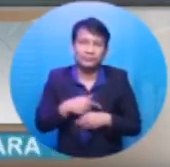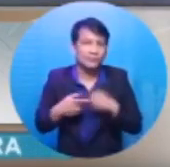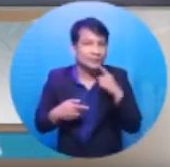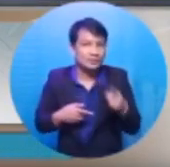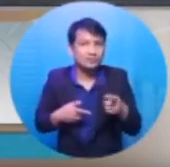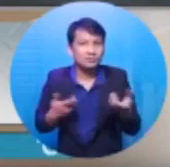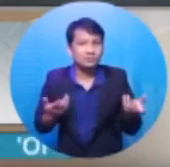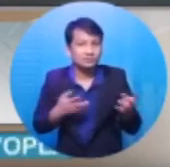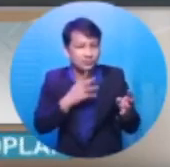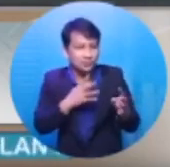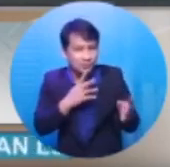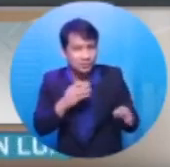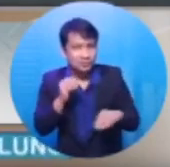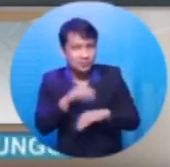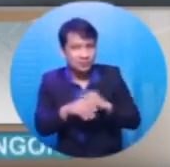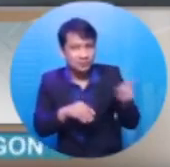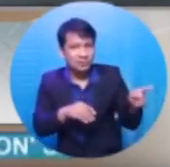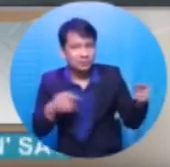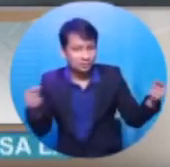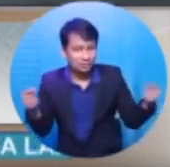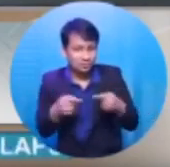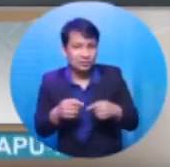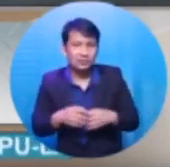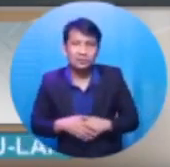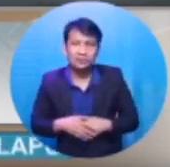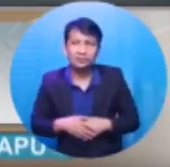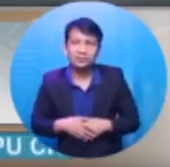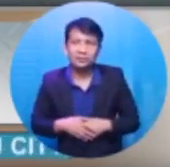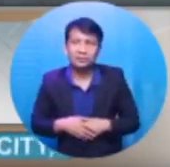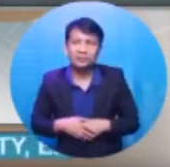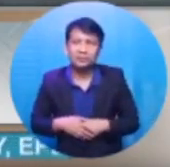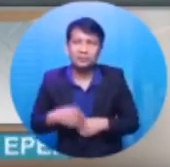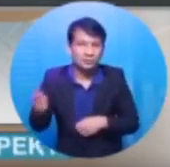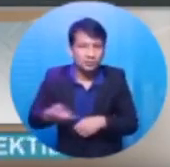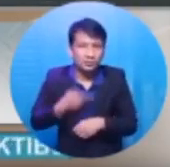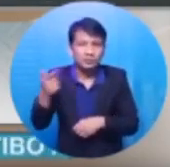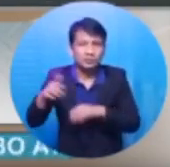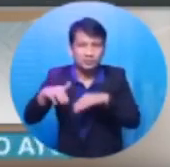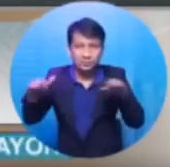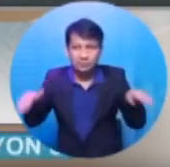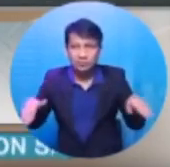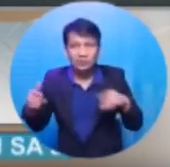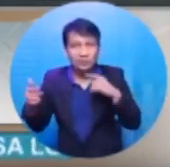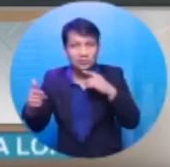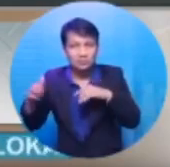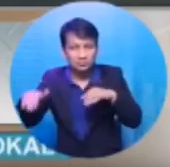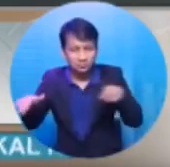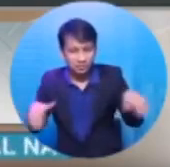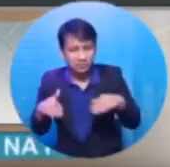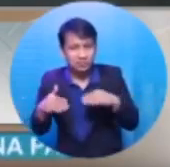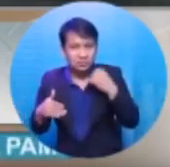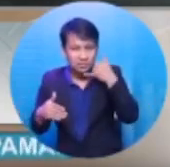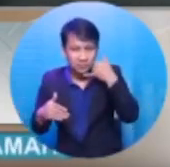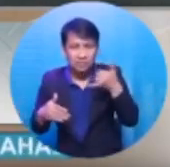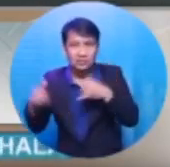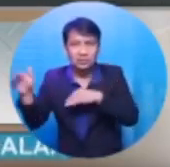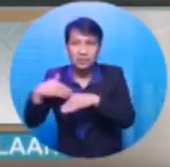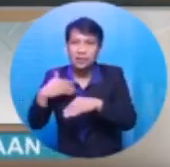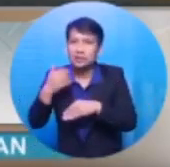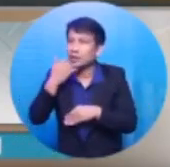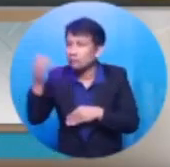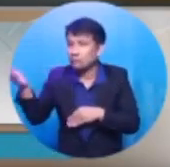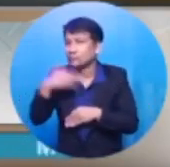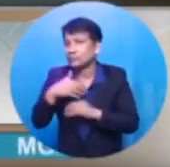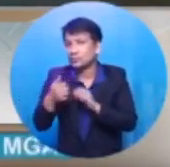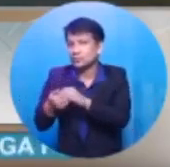ng parinigan hanggang sa umabot na, nagpang-abot na. Kaya nga, so nagpaparinigan yung mga bata, tapos may isang bata opo. Siguro tumawag, o rest ba opo. Kayo